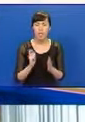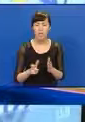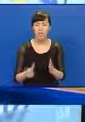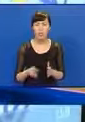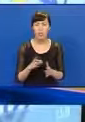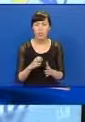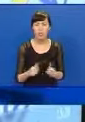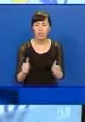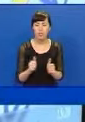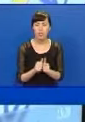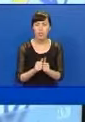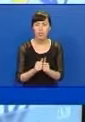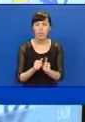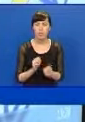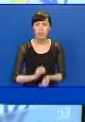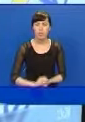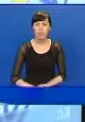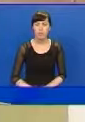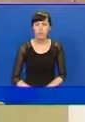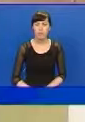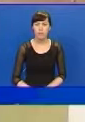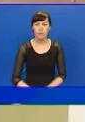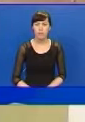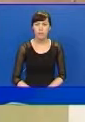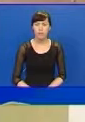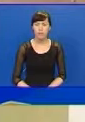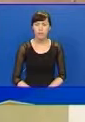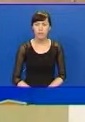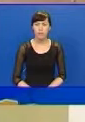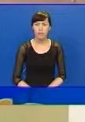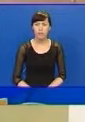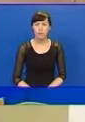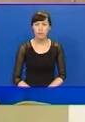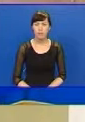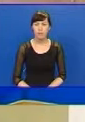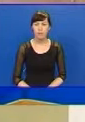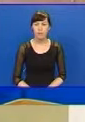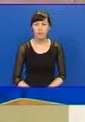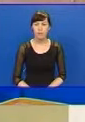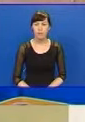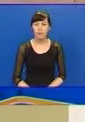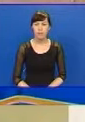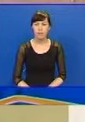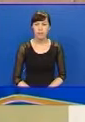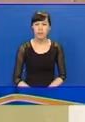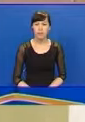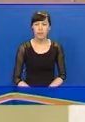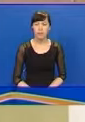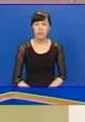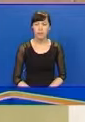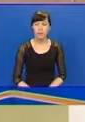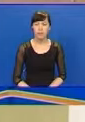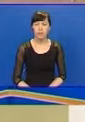жақындату. Темірленген томадан тоз болатын, еркін далды болқынып қозғалатын, ақырса да абай аспан